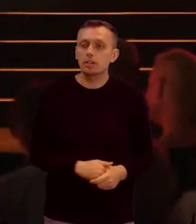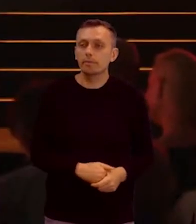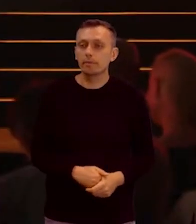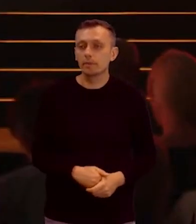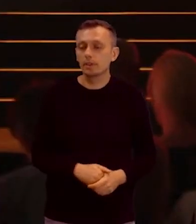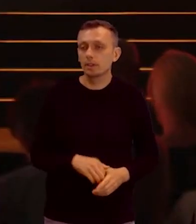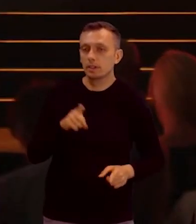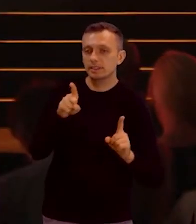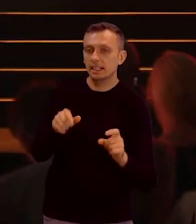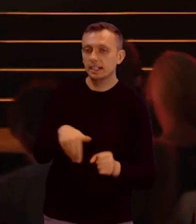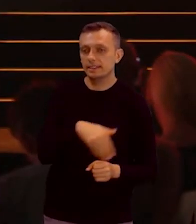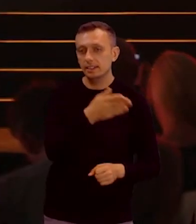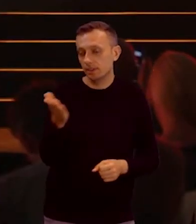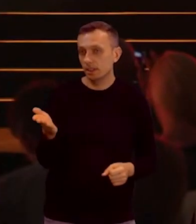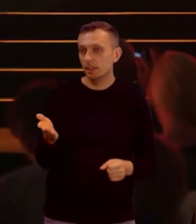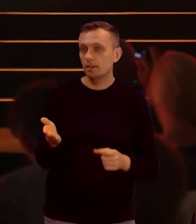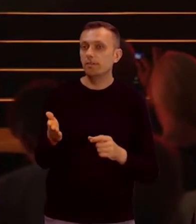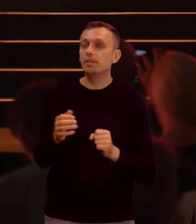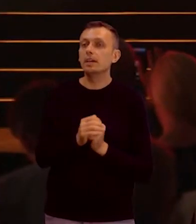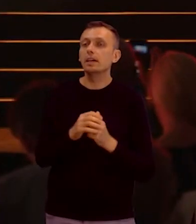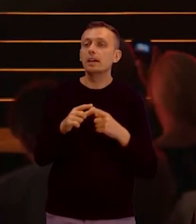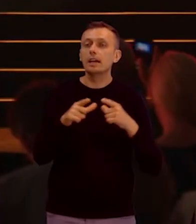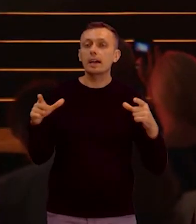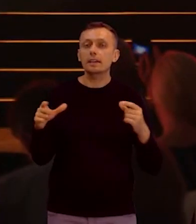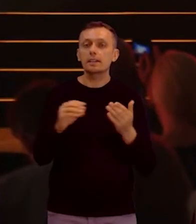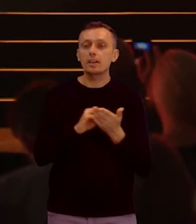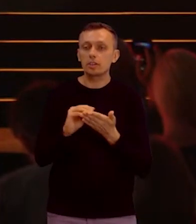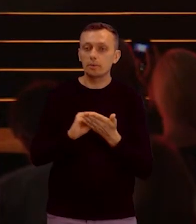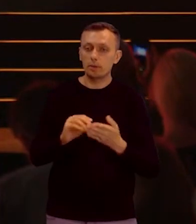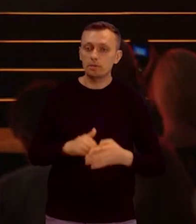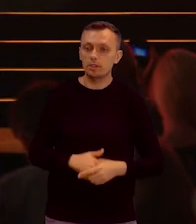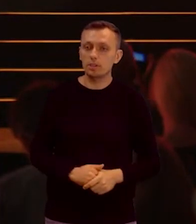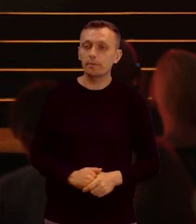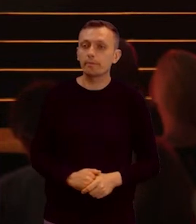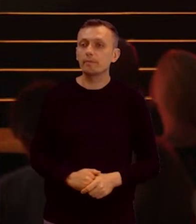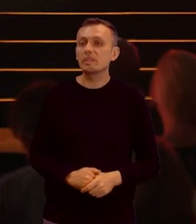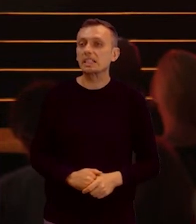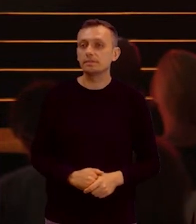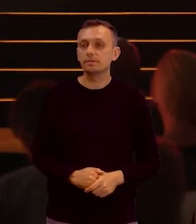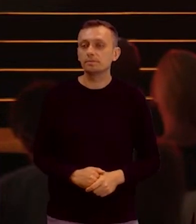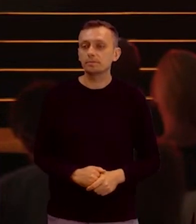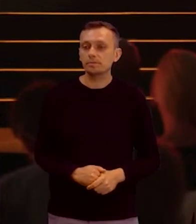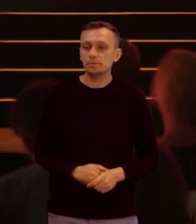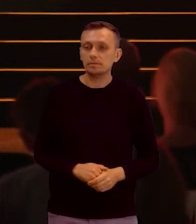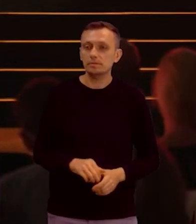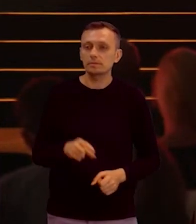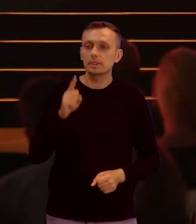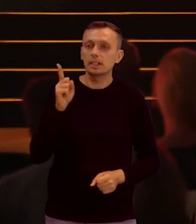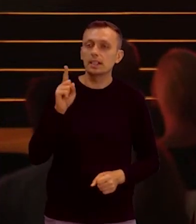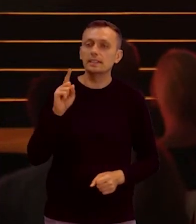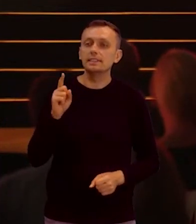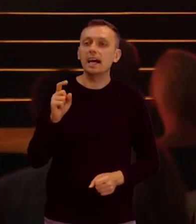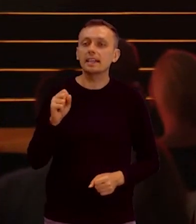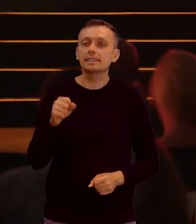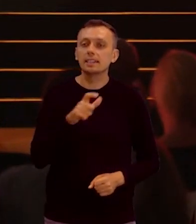wypełnijcie te karteczki, pewnie za chwilę znowu się ukaże ten slajd, podpiszcie, za chwilę ktoś zbierze, a ja mam